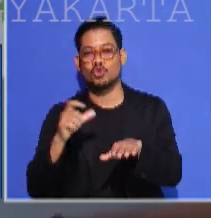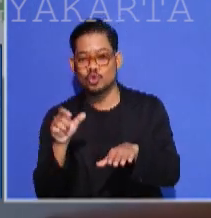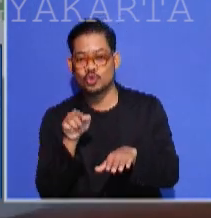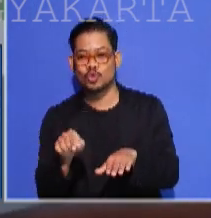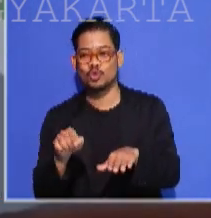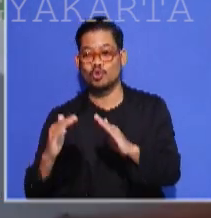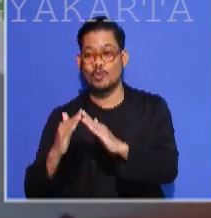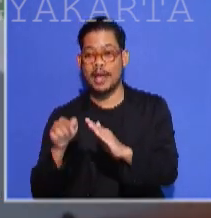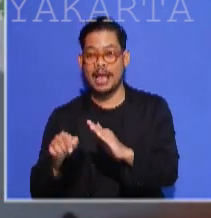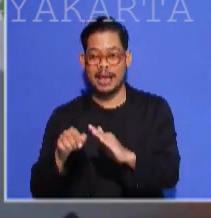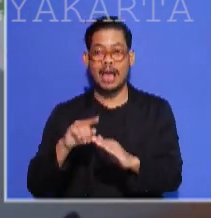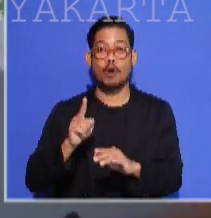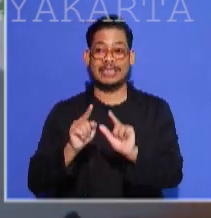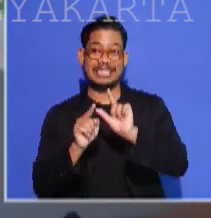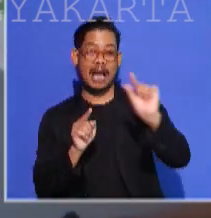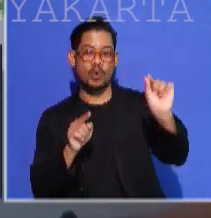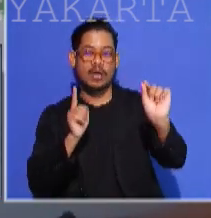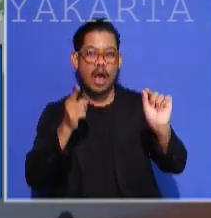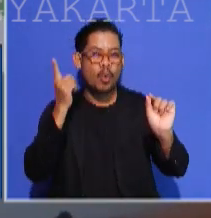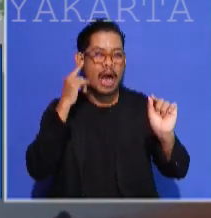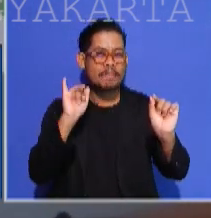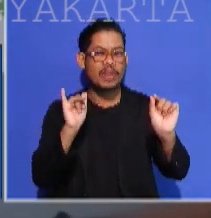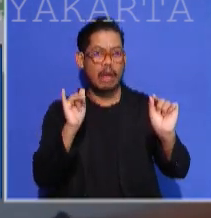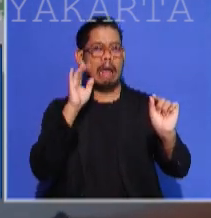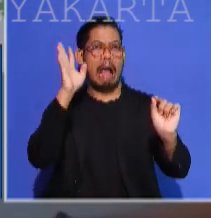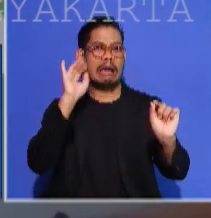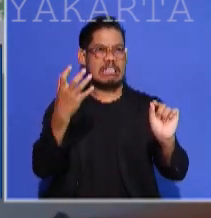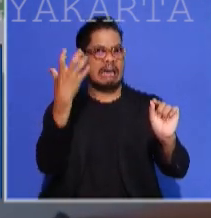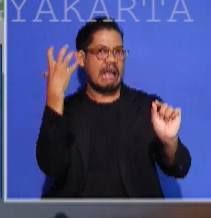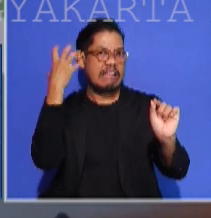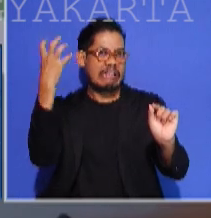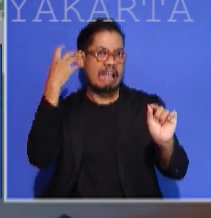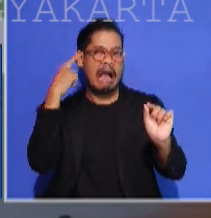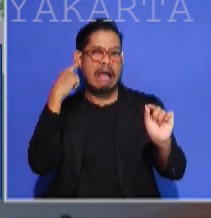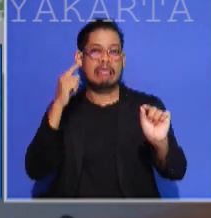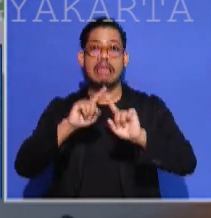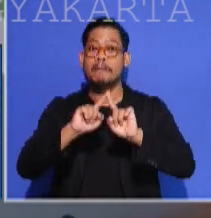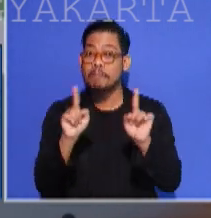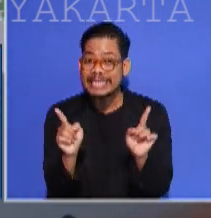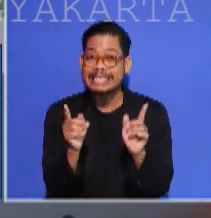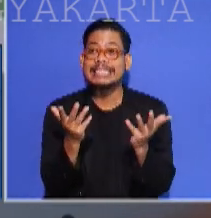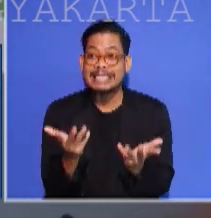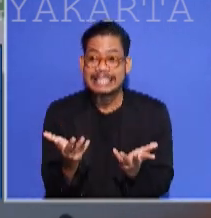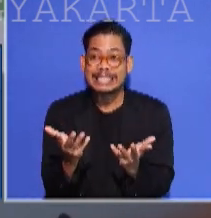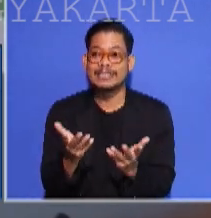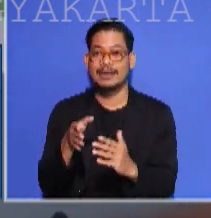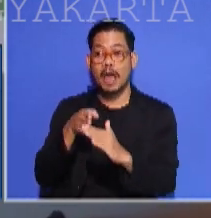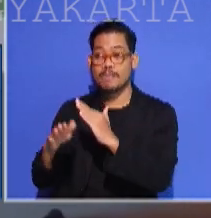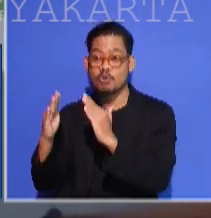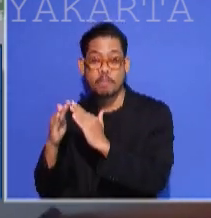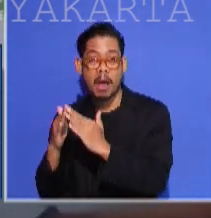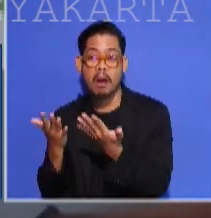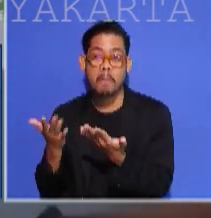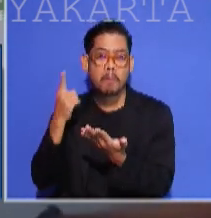dari jauh itu suaranya terlalu kencang tapi dari dalam rumah enggak